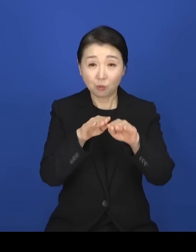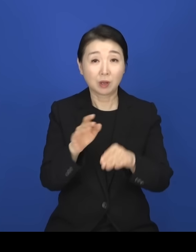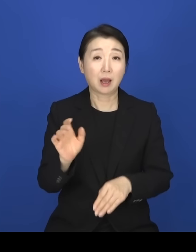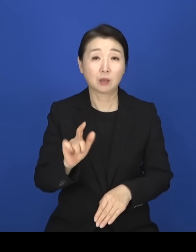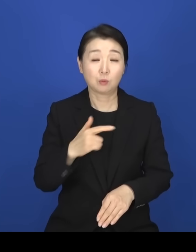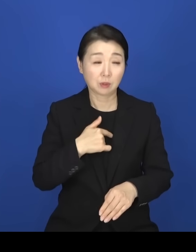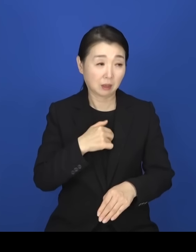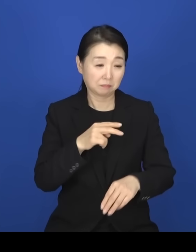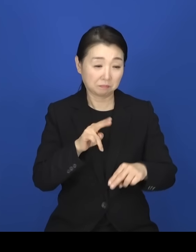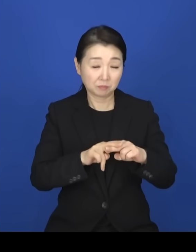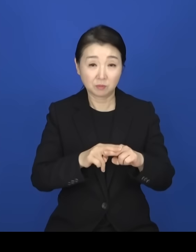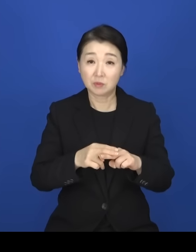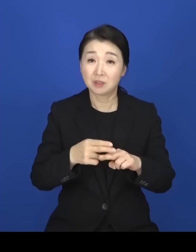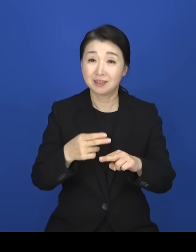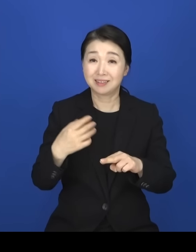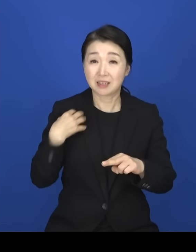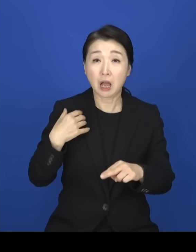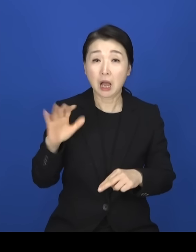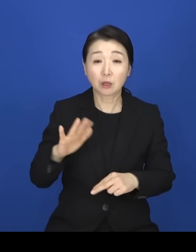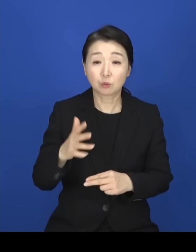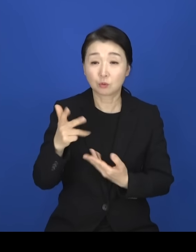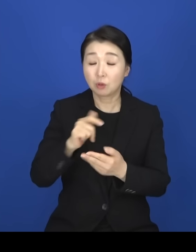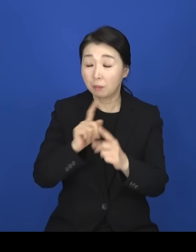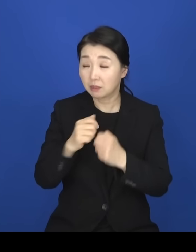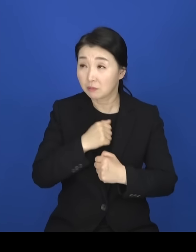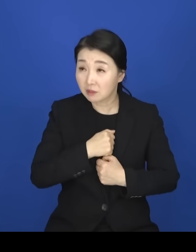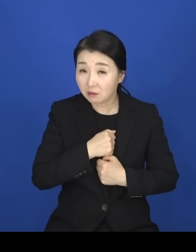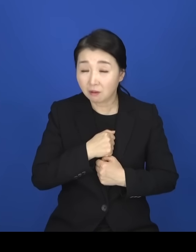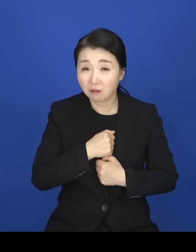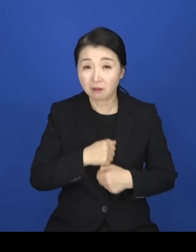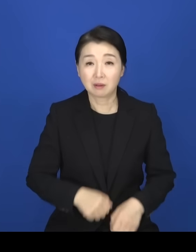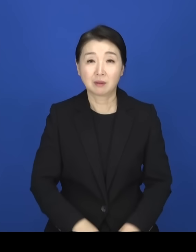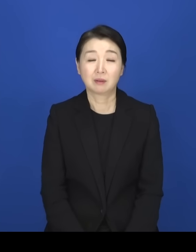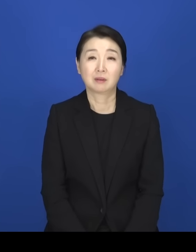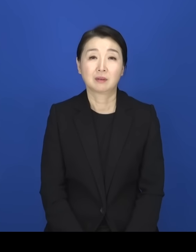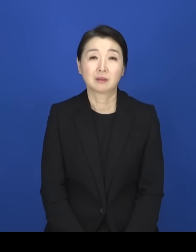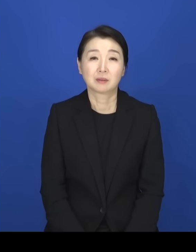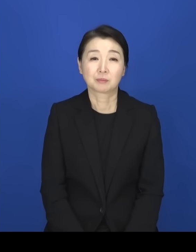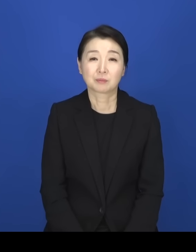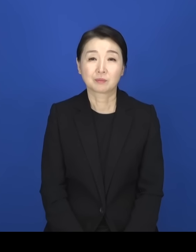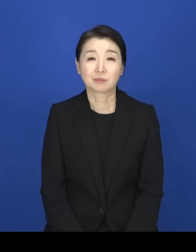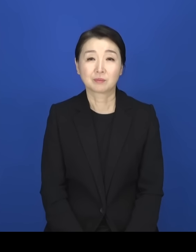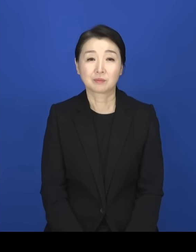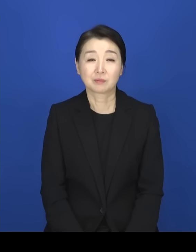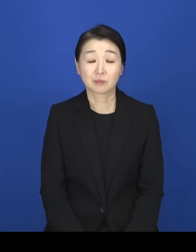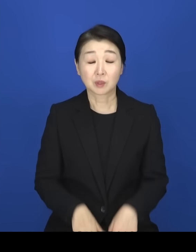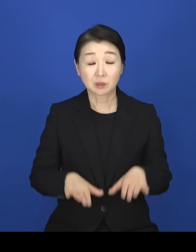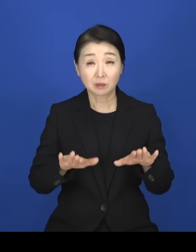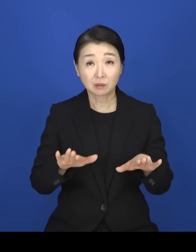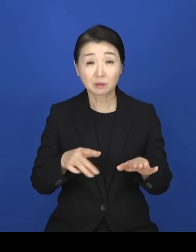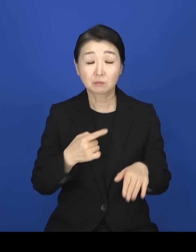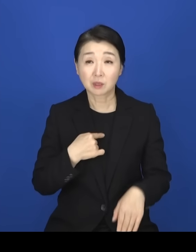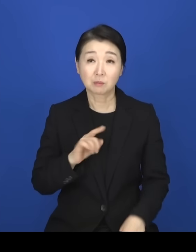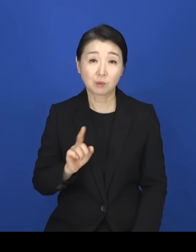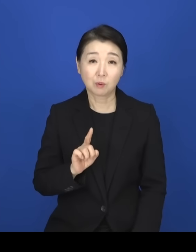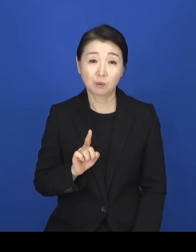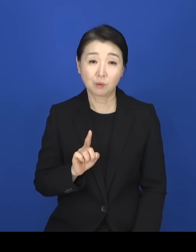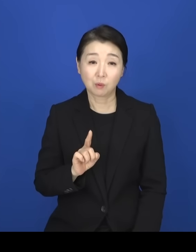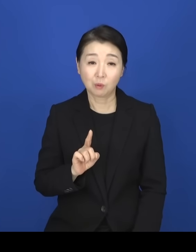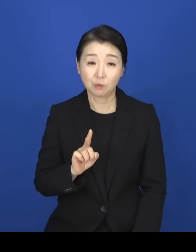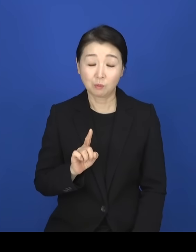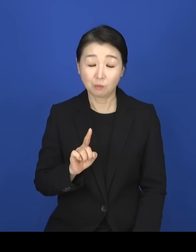주의 말씀을 지키는 거라고? 그럼 나 지금